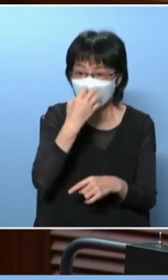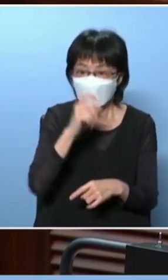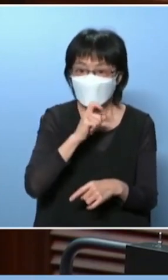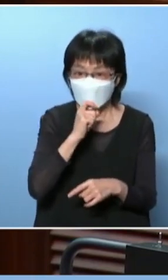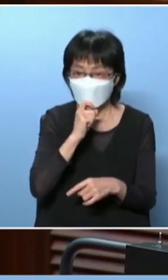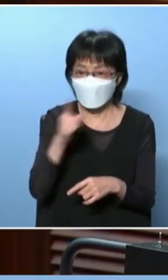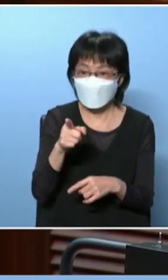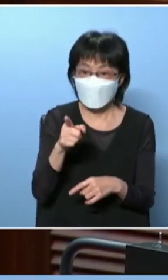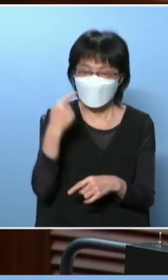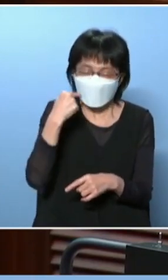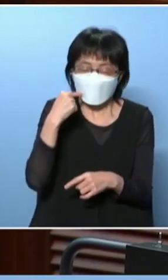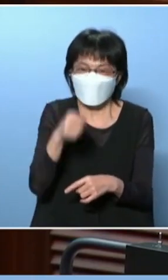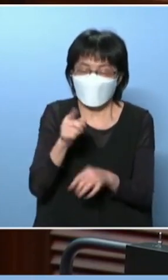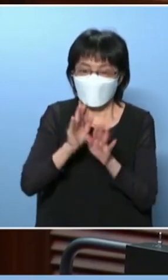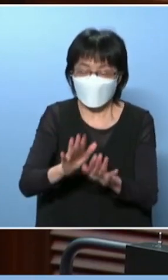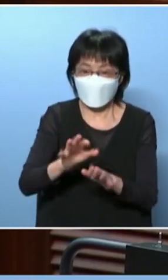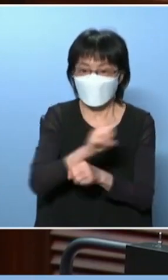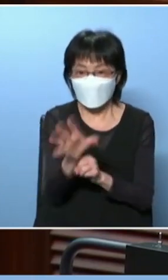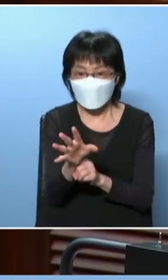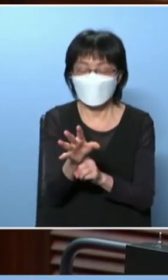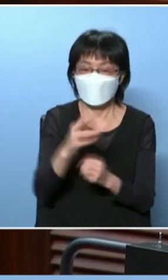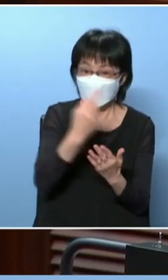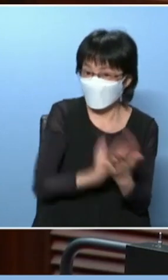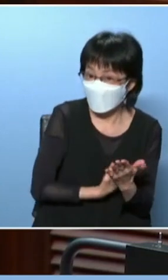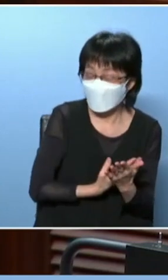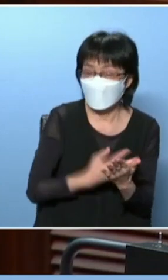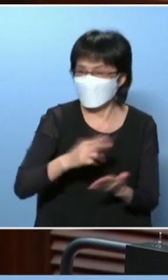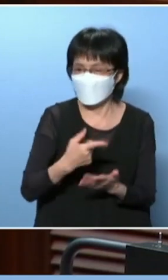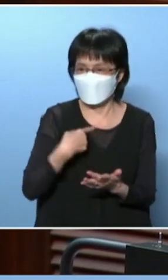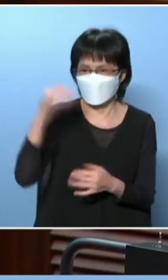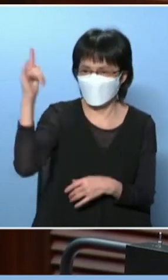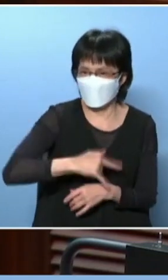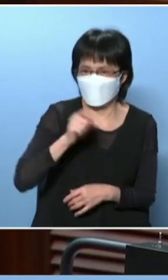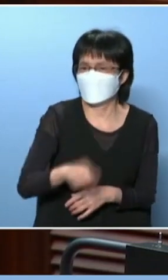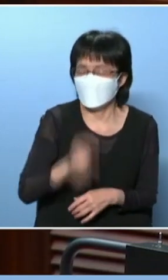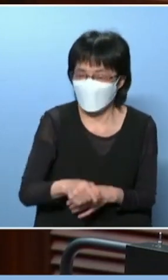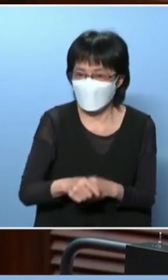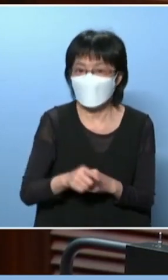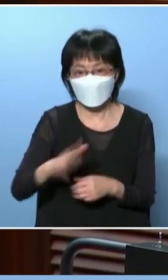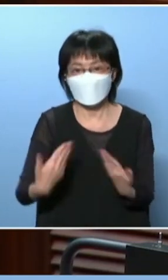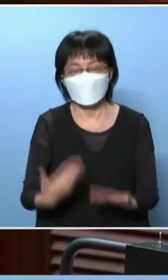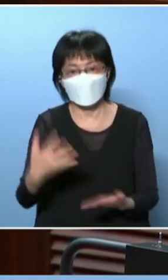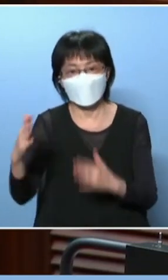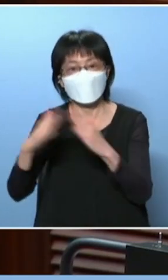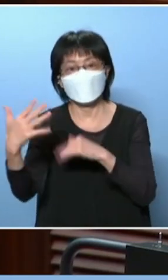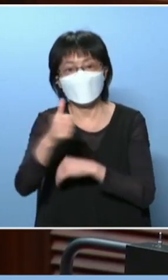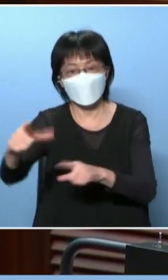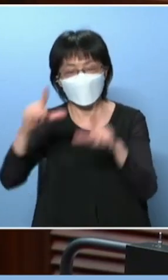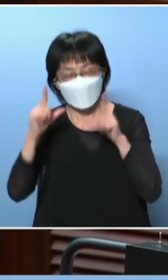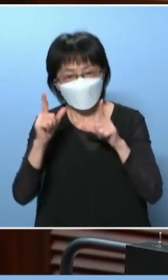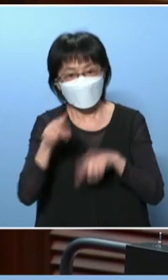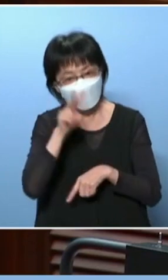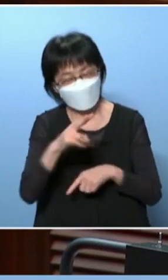哋就唔會嚟嘅。咁我想問翻咧，就係其實局長剛才答咗話睇數據會調整個政策啊。咁但係因為呢